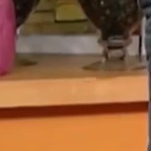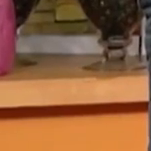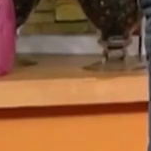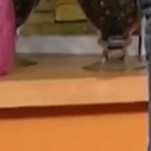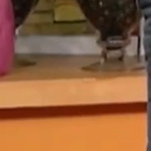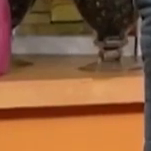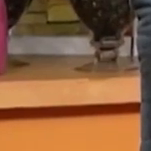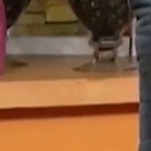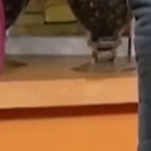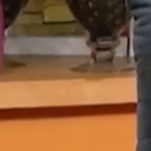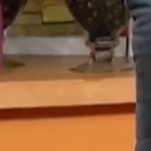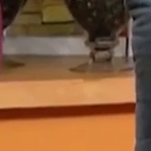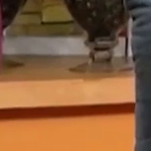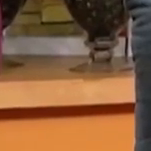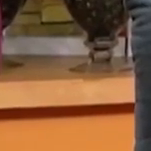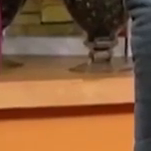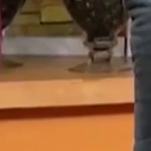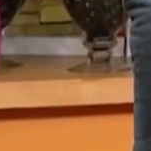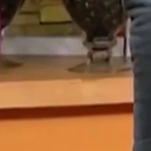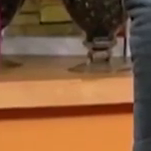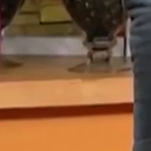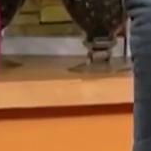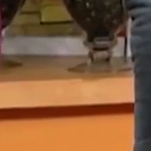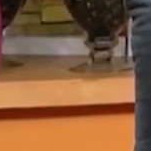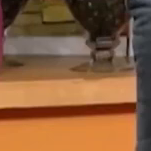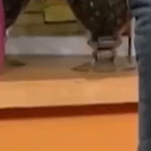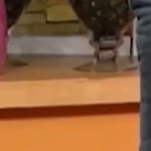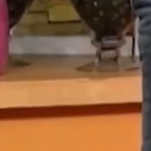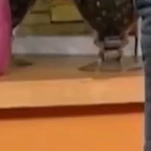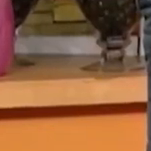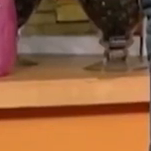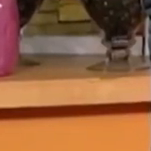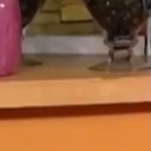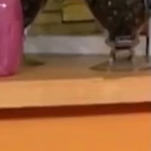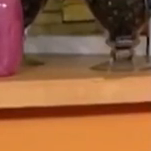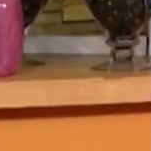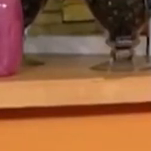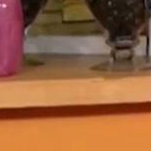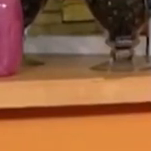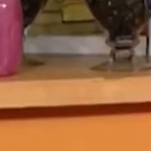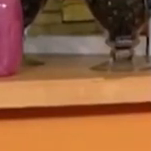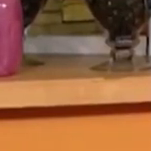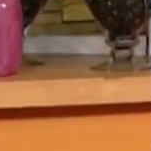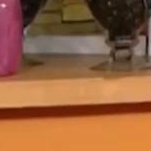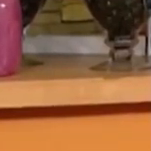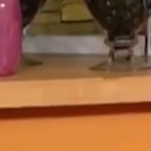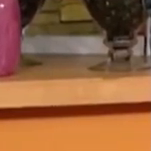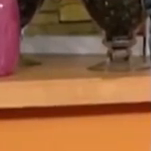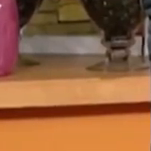I-click lang ang subscribe button. At sa mga kapuso abroad, maaari kaming masubaybayan